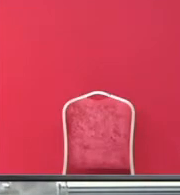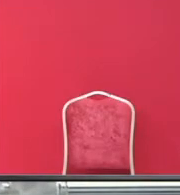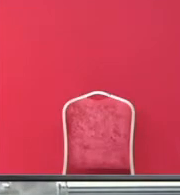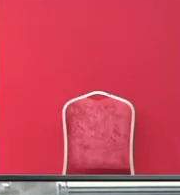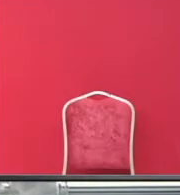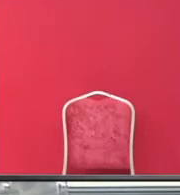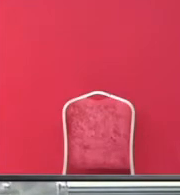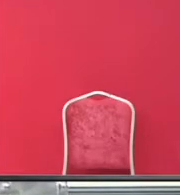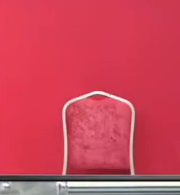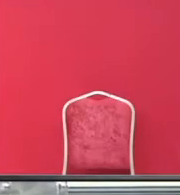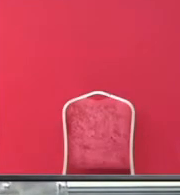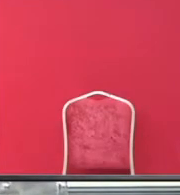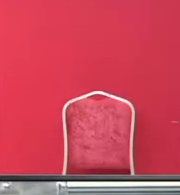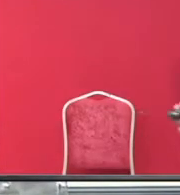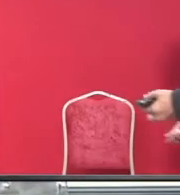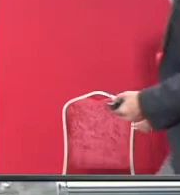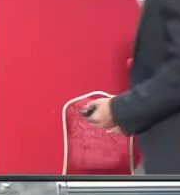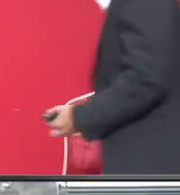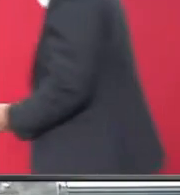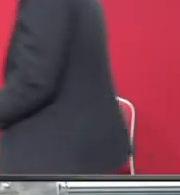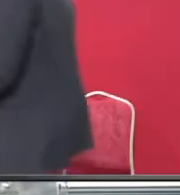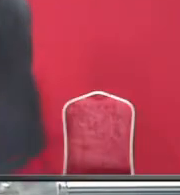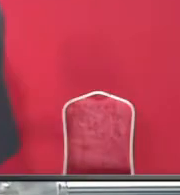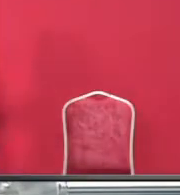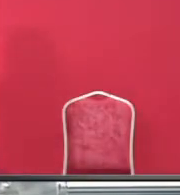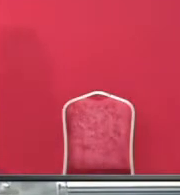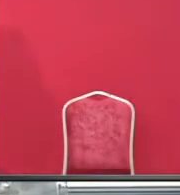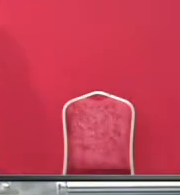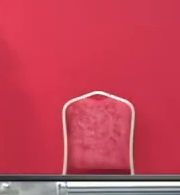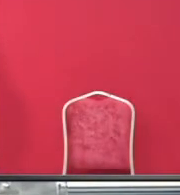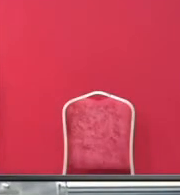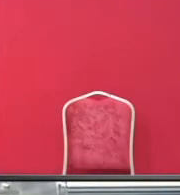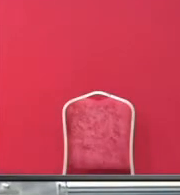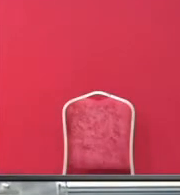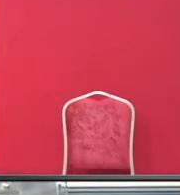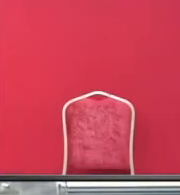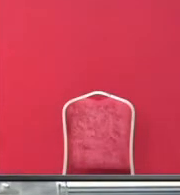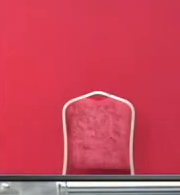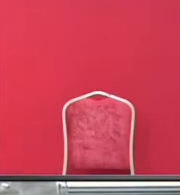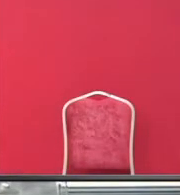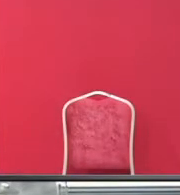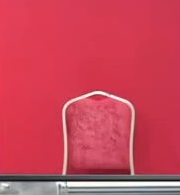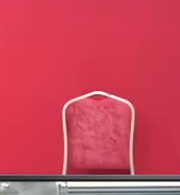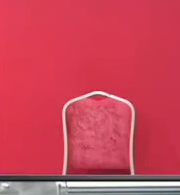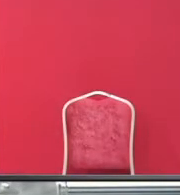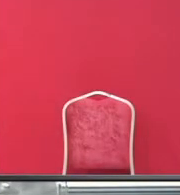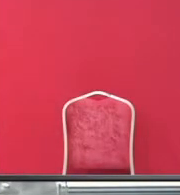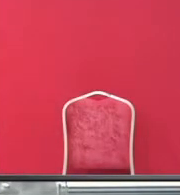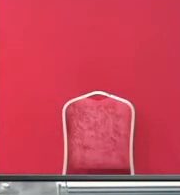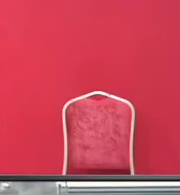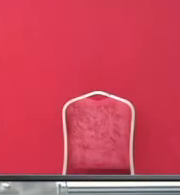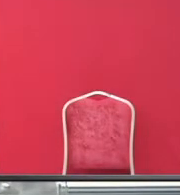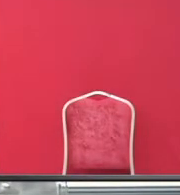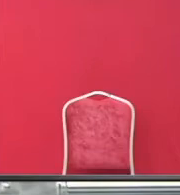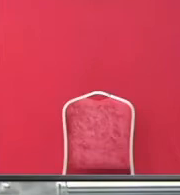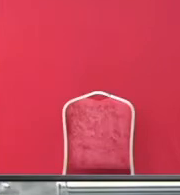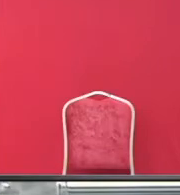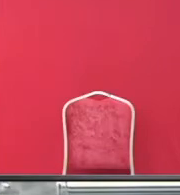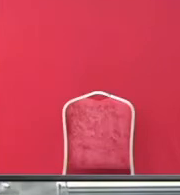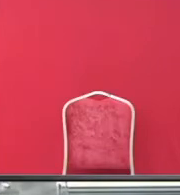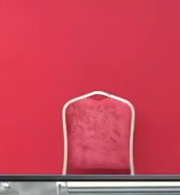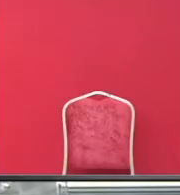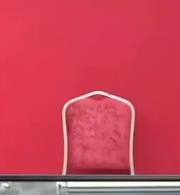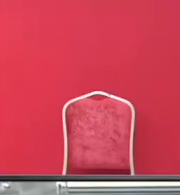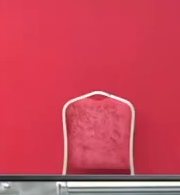PH kkmmmm melalui PC akan menggantung Buat sementara waktu sehingga setan keatas adonan adonan